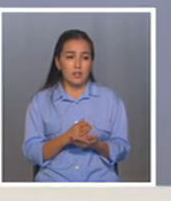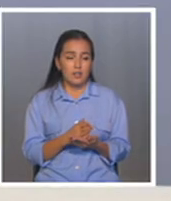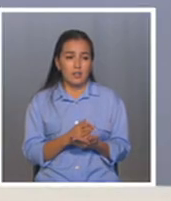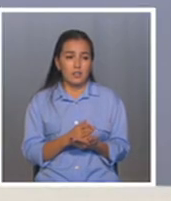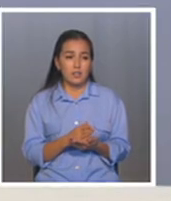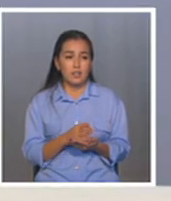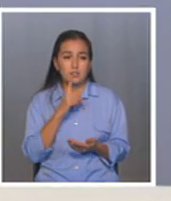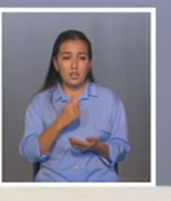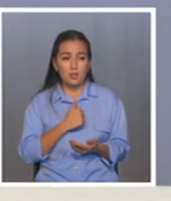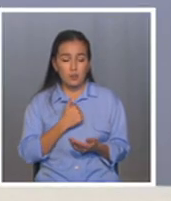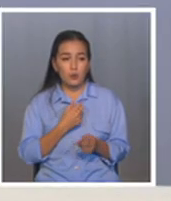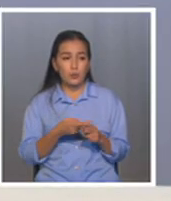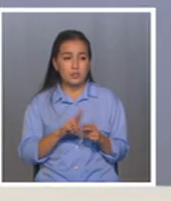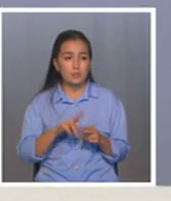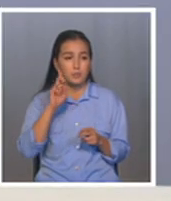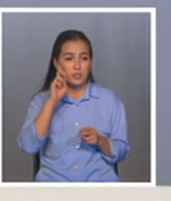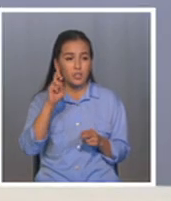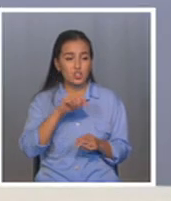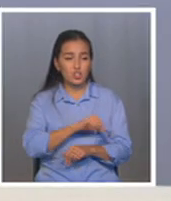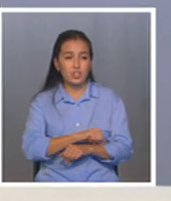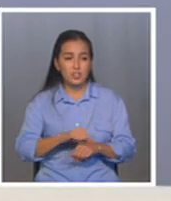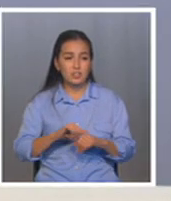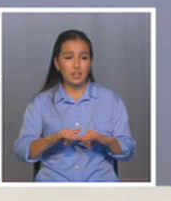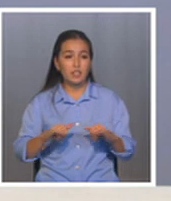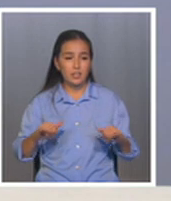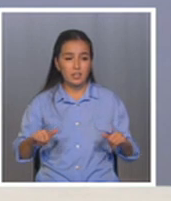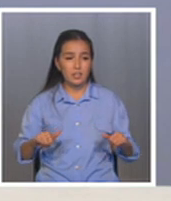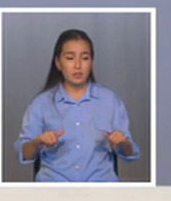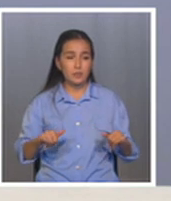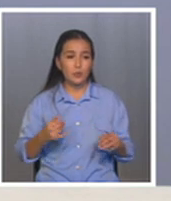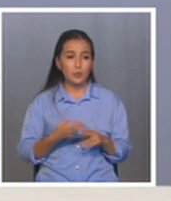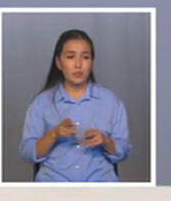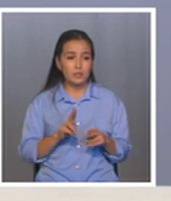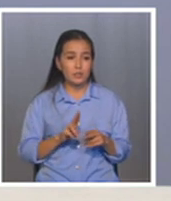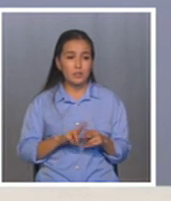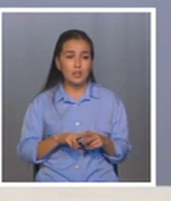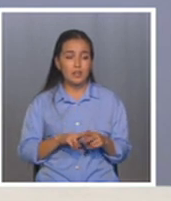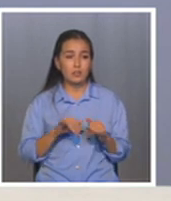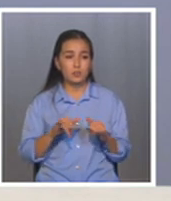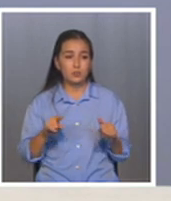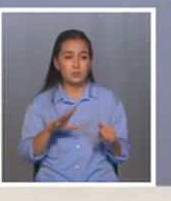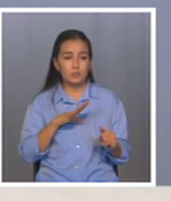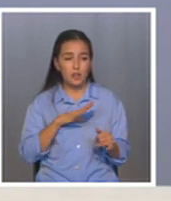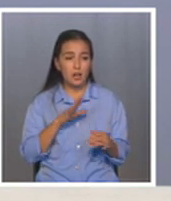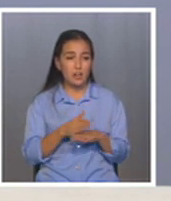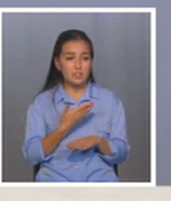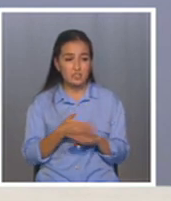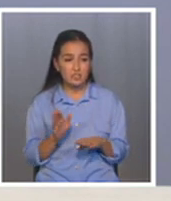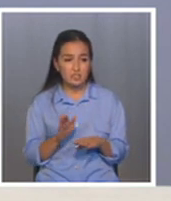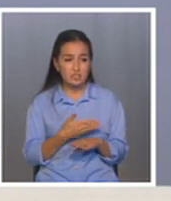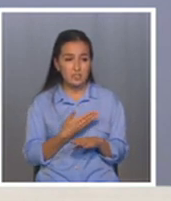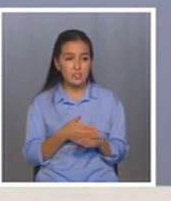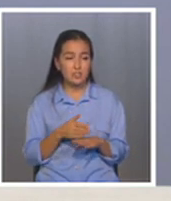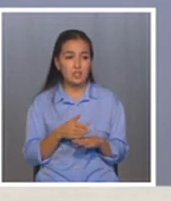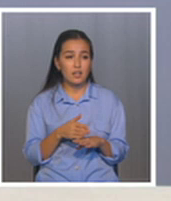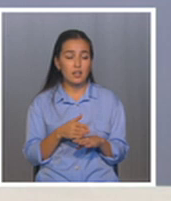сарбаздар осы мемлекеттің шекарасын кеңейтіп және оның мызғымастығын қамтамасыз етуді қарастырса, ал